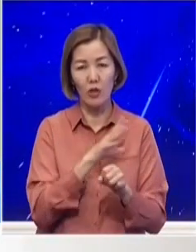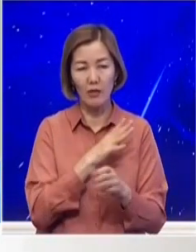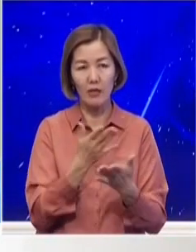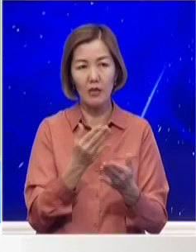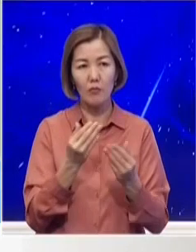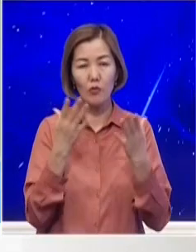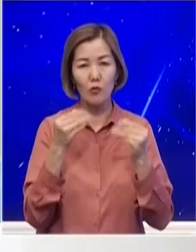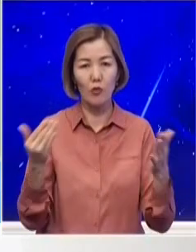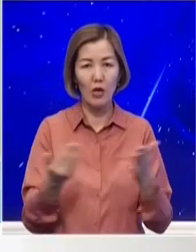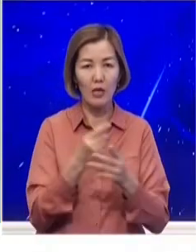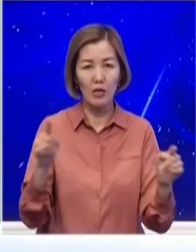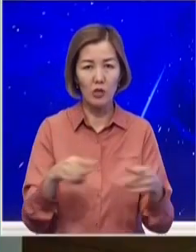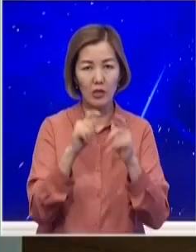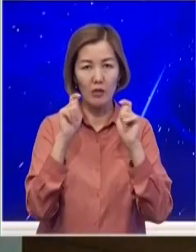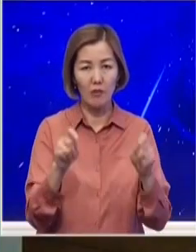бірақ бүгін таңда жанданды.